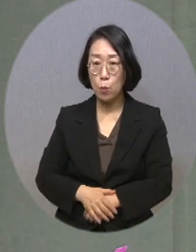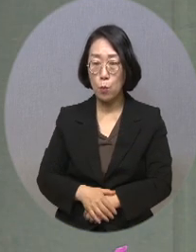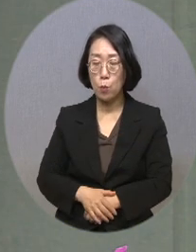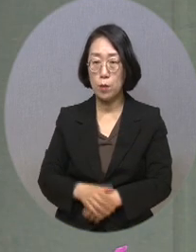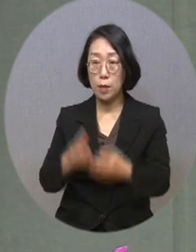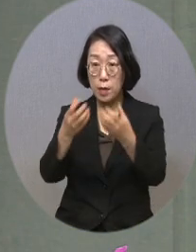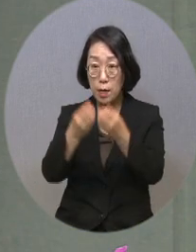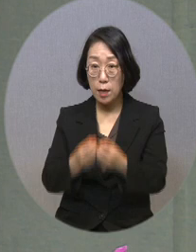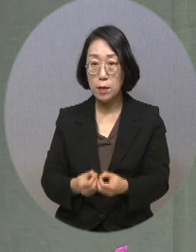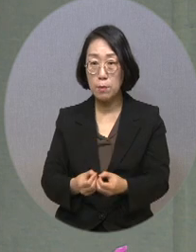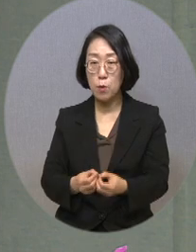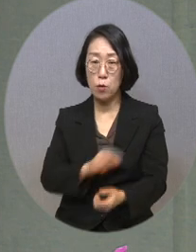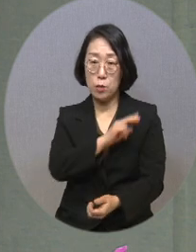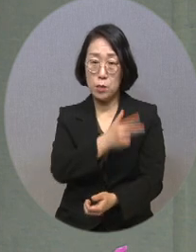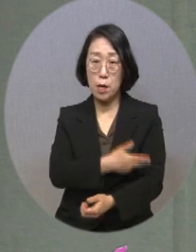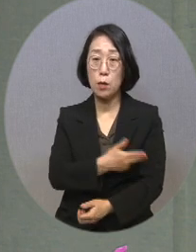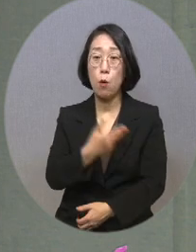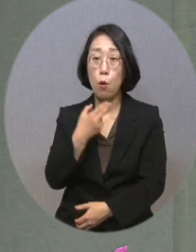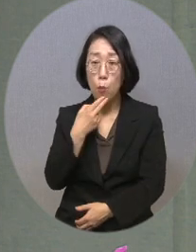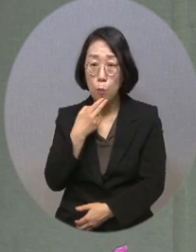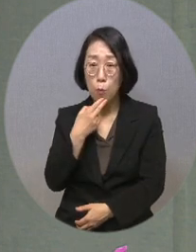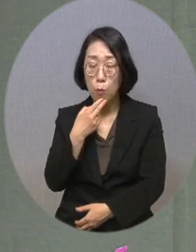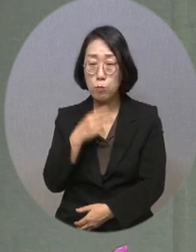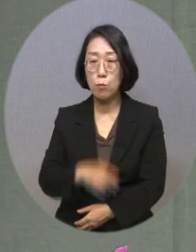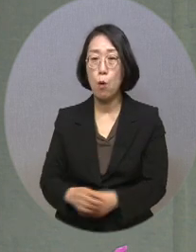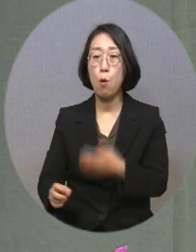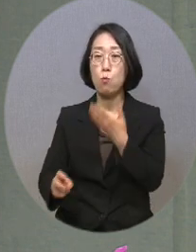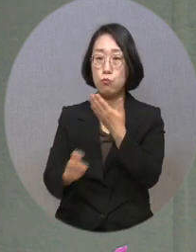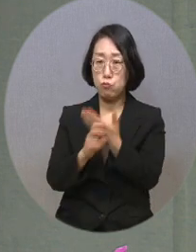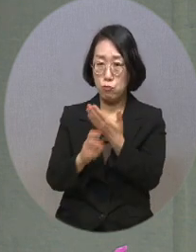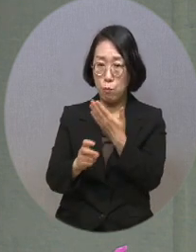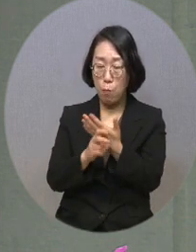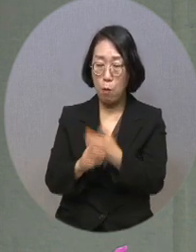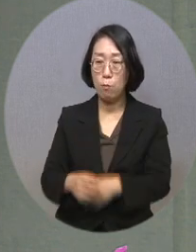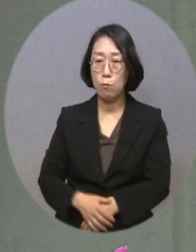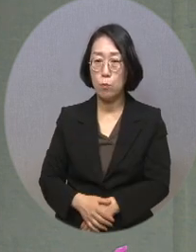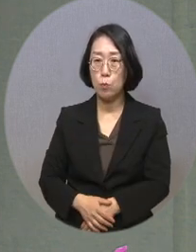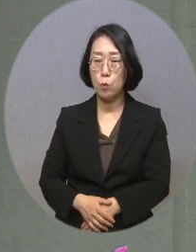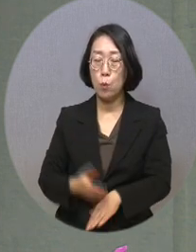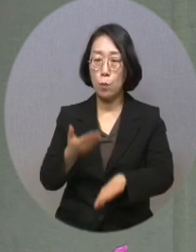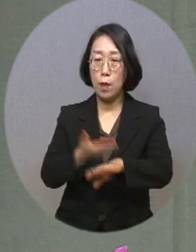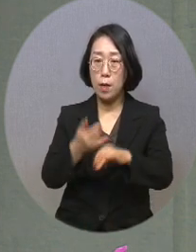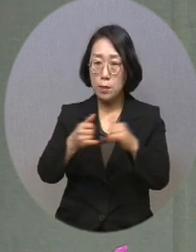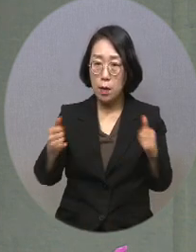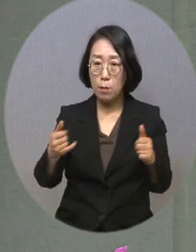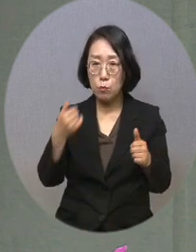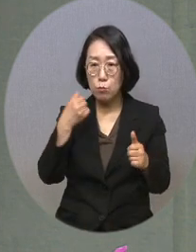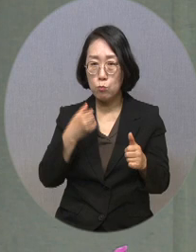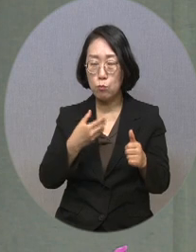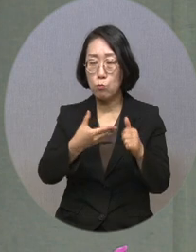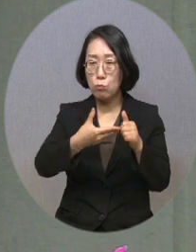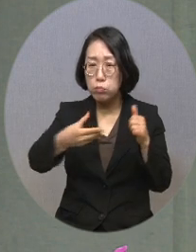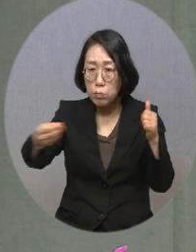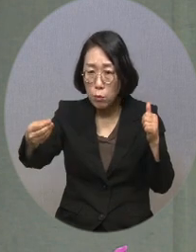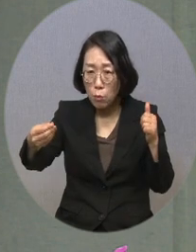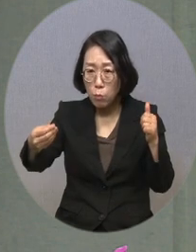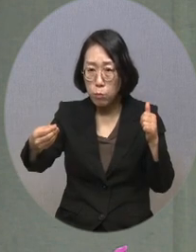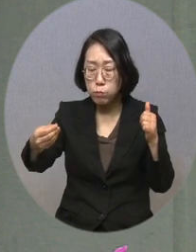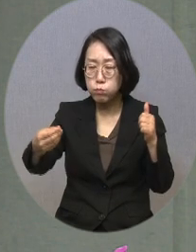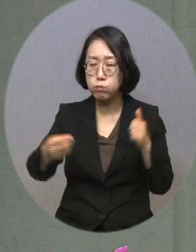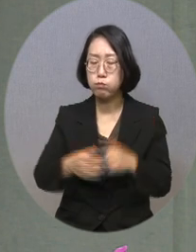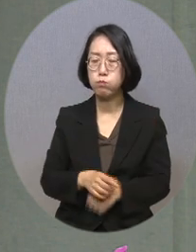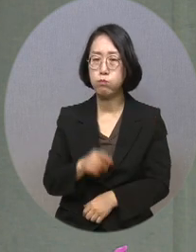무면허 세무사라든가 네, 네. 또 면허가 있어도 남에게 면허를 대여해주는 네. 막